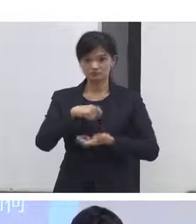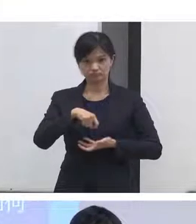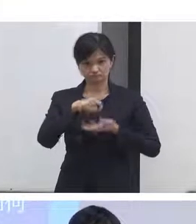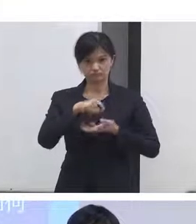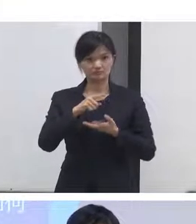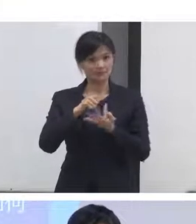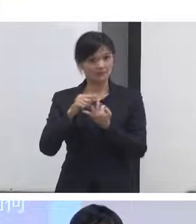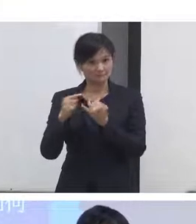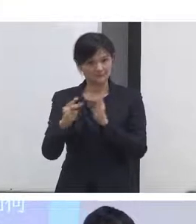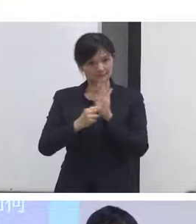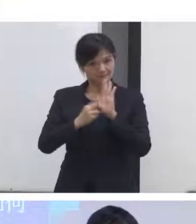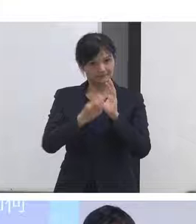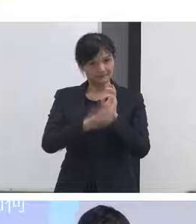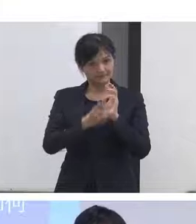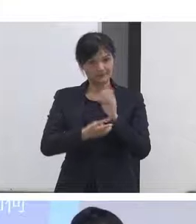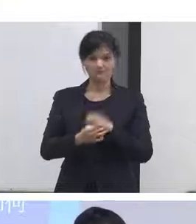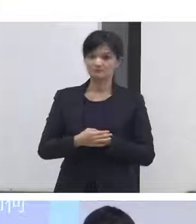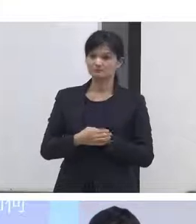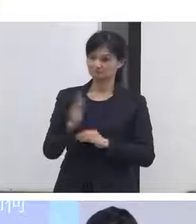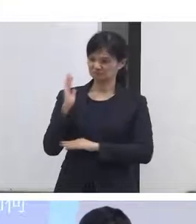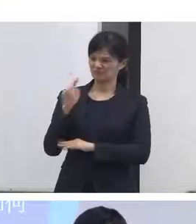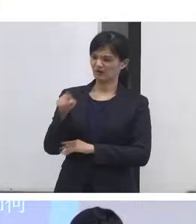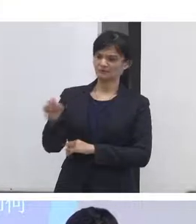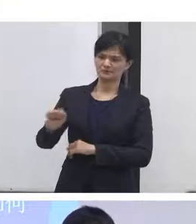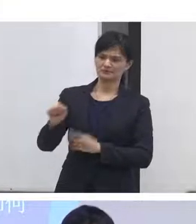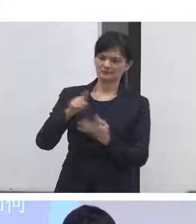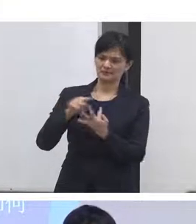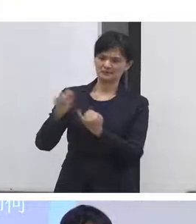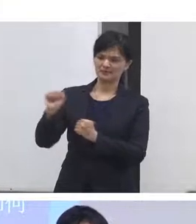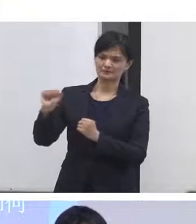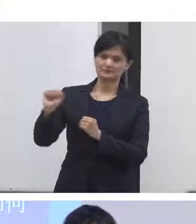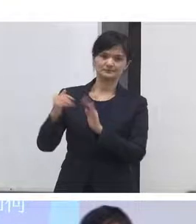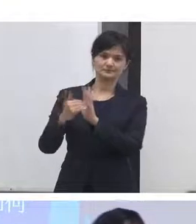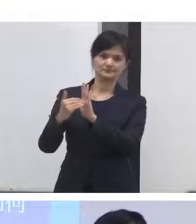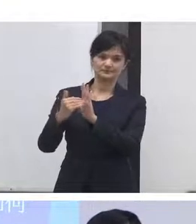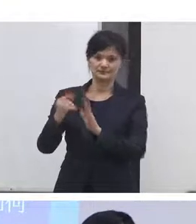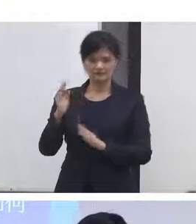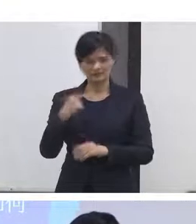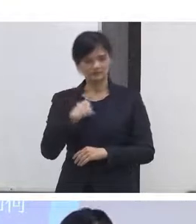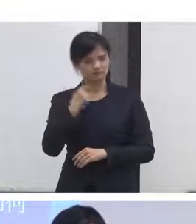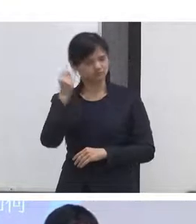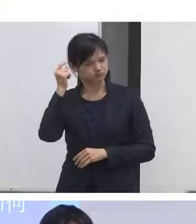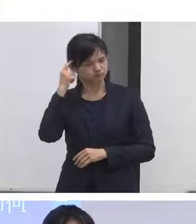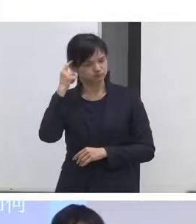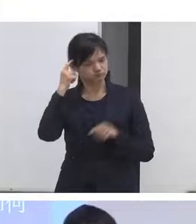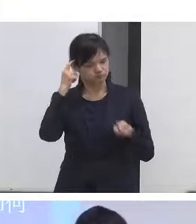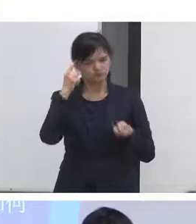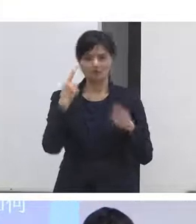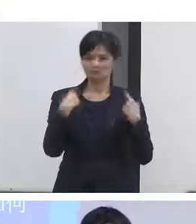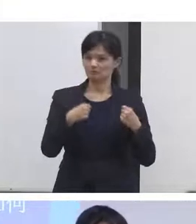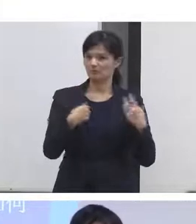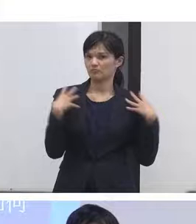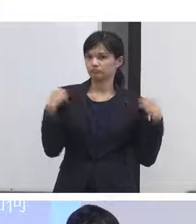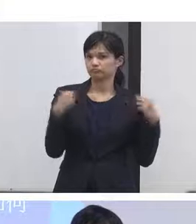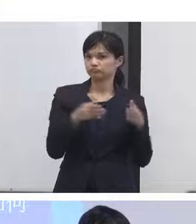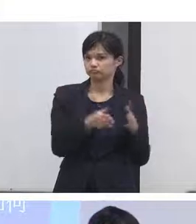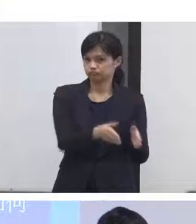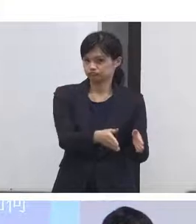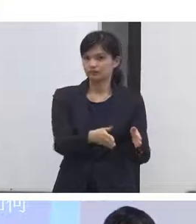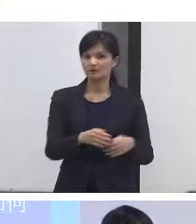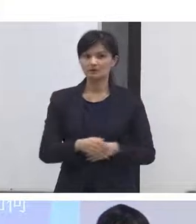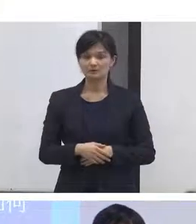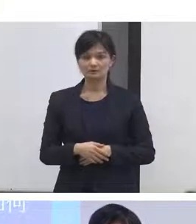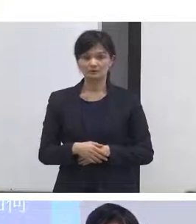众很需要的东西，他们就开始拼命讲说，这东西很困难很难做，然后但是我们还是要继续做我们就是本来的这个目标，那就会变成